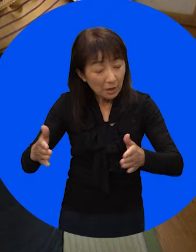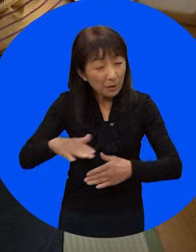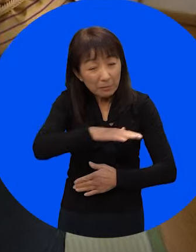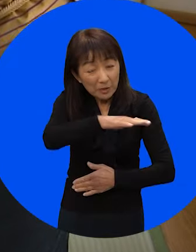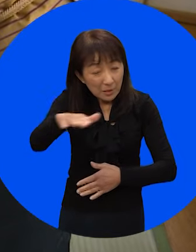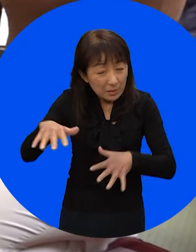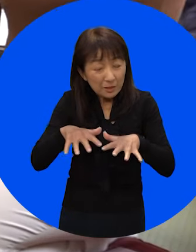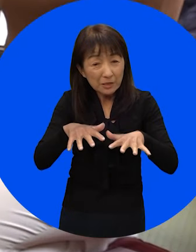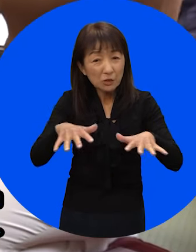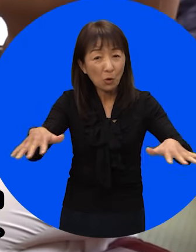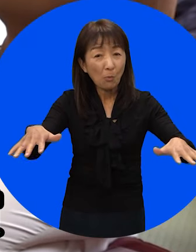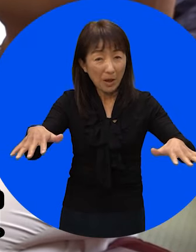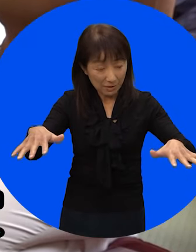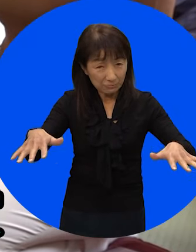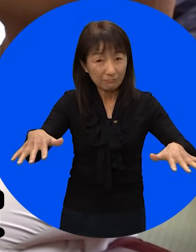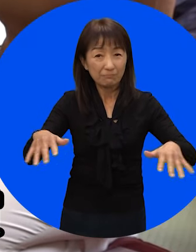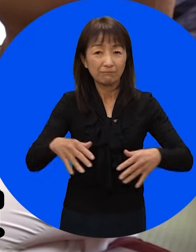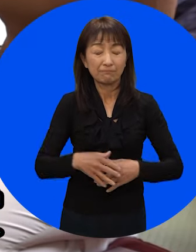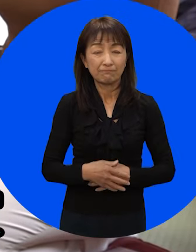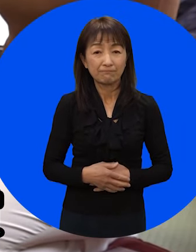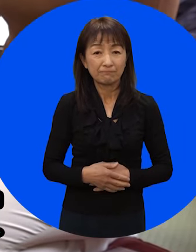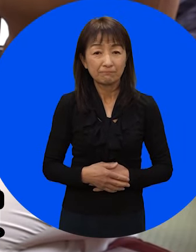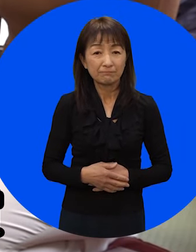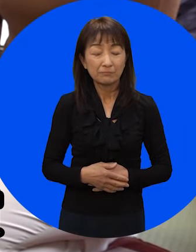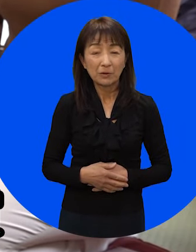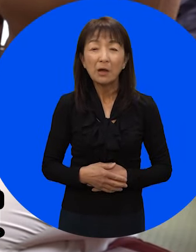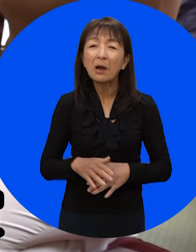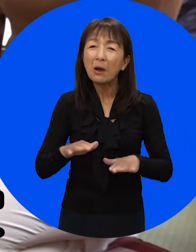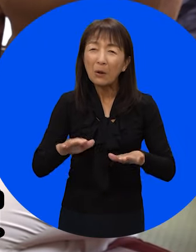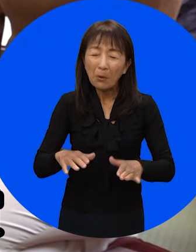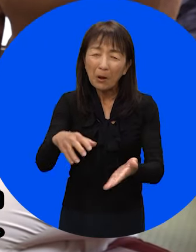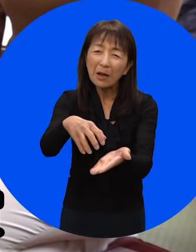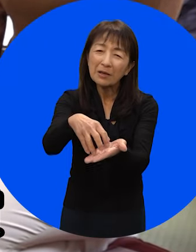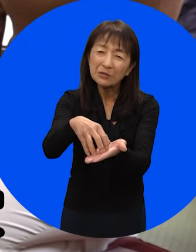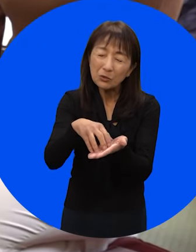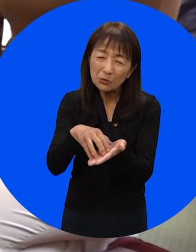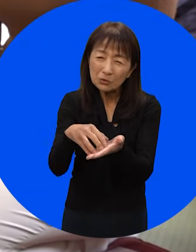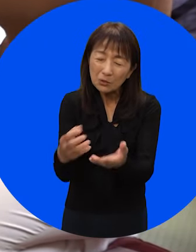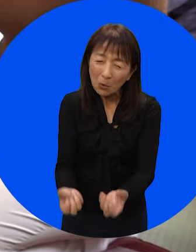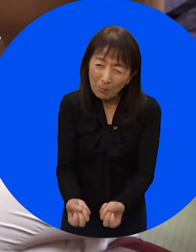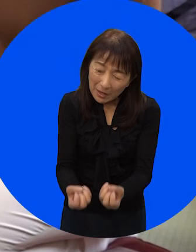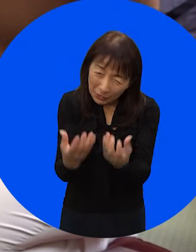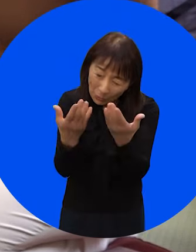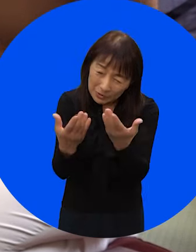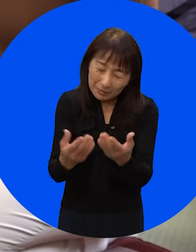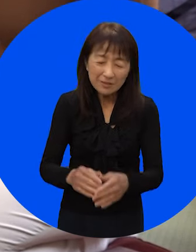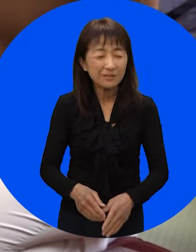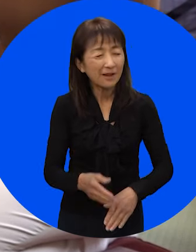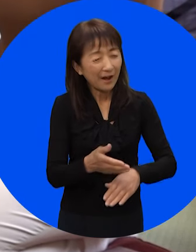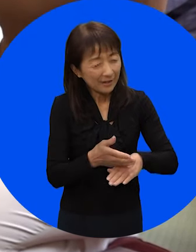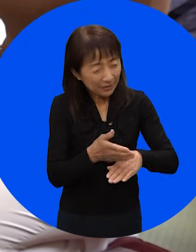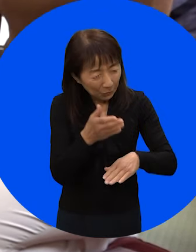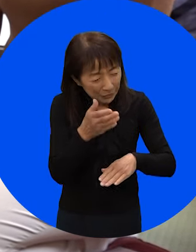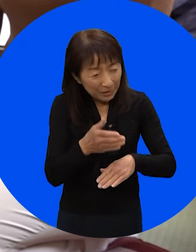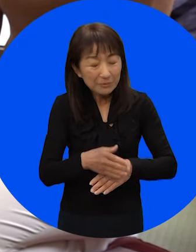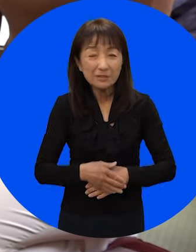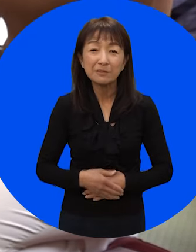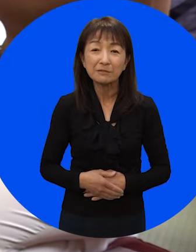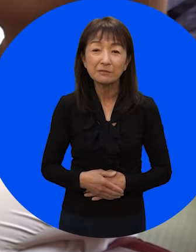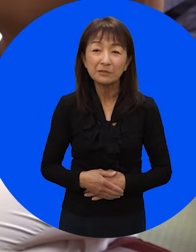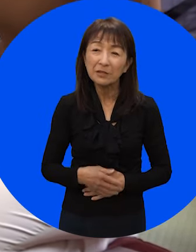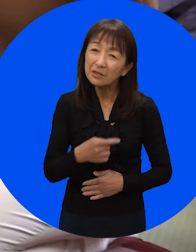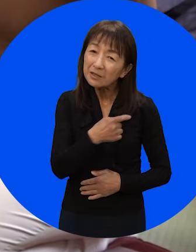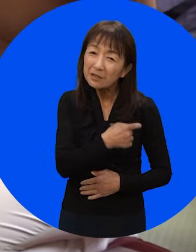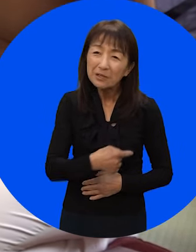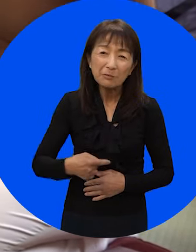。 この度は杉並区技能功労者表彰の受賞おめでとうございます。 ありがとうございます。 どんなお